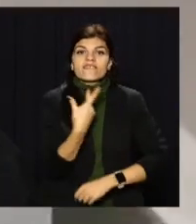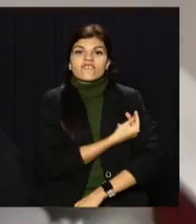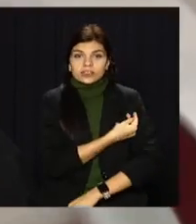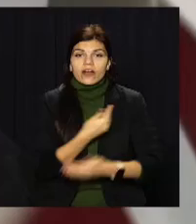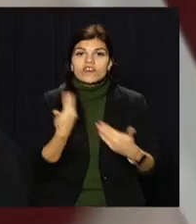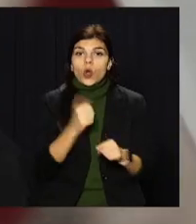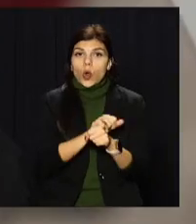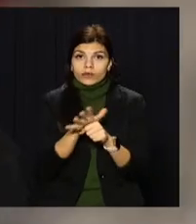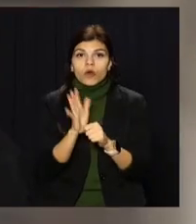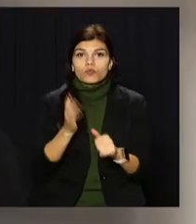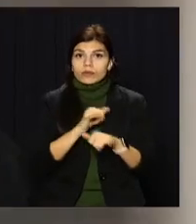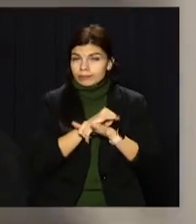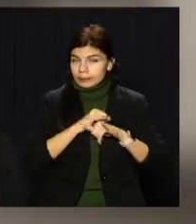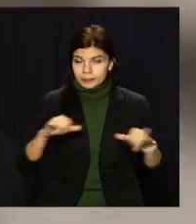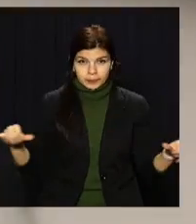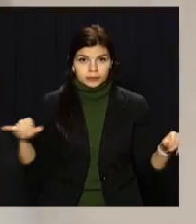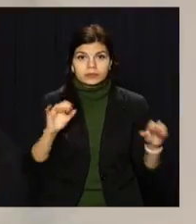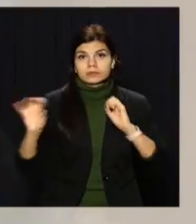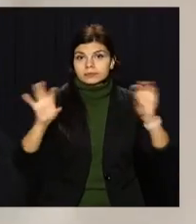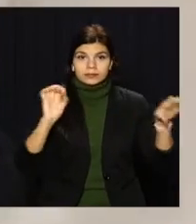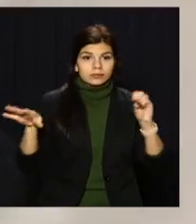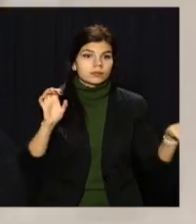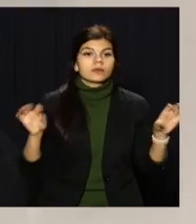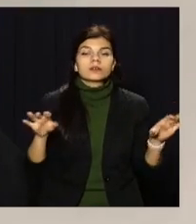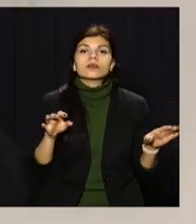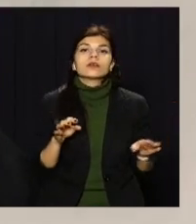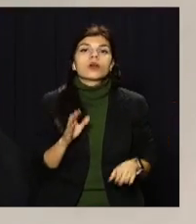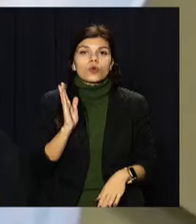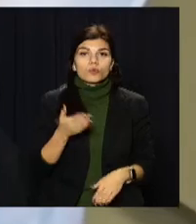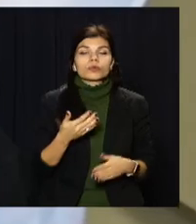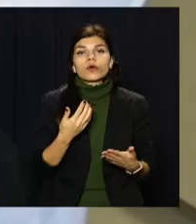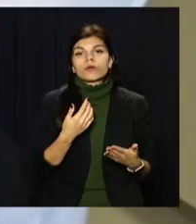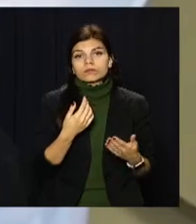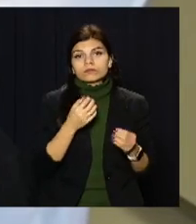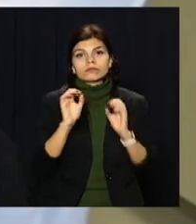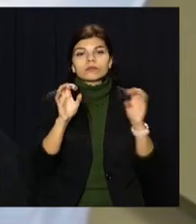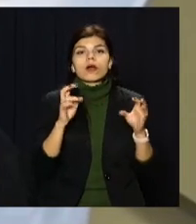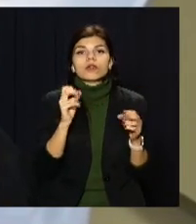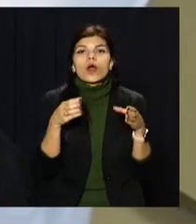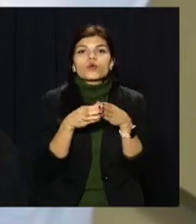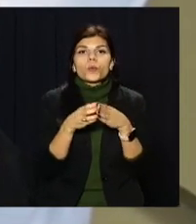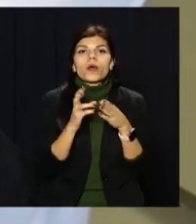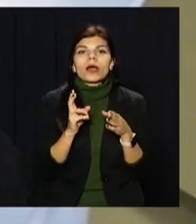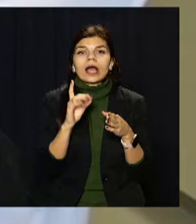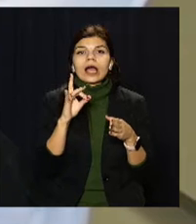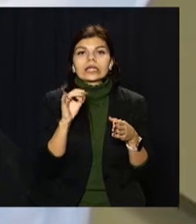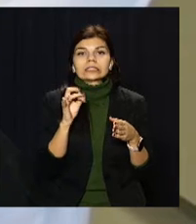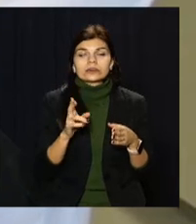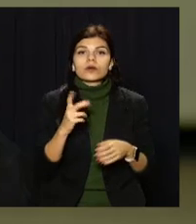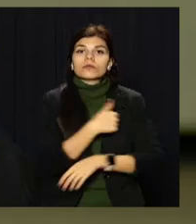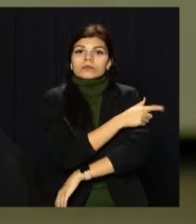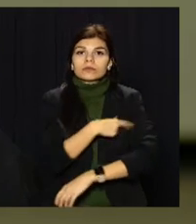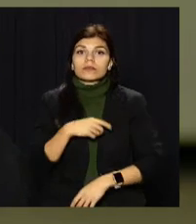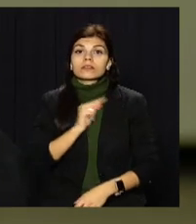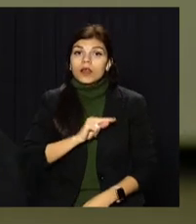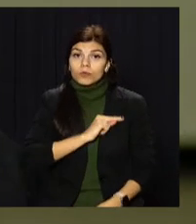від коронавірусу почнуть поширювати з обмежених поставок, і вони будуть орієнтовані на групи ризику. Це стосується медпрацівників,